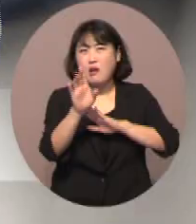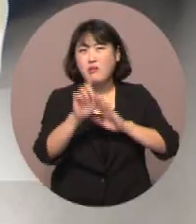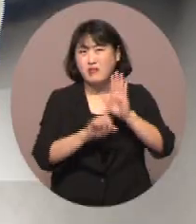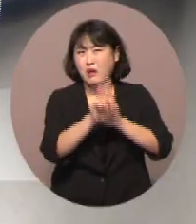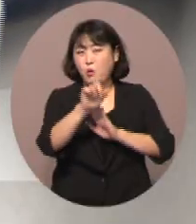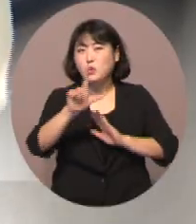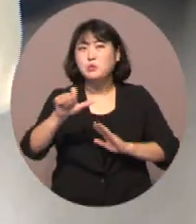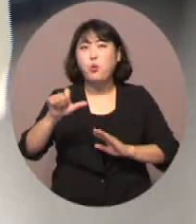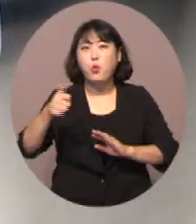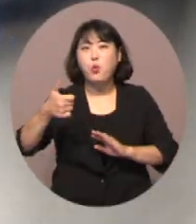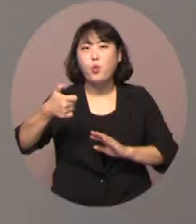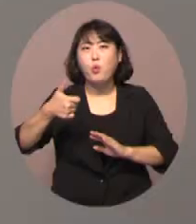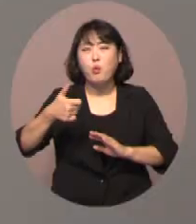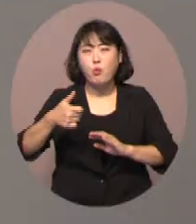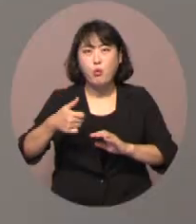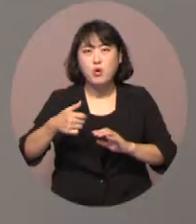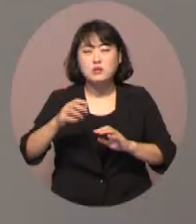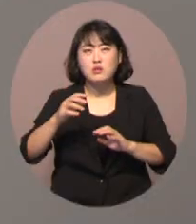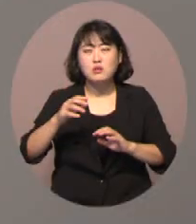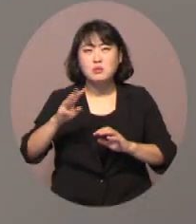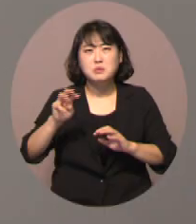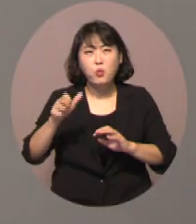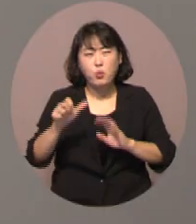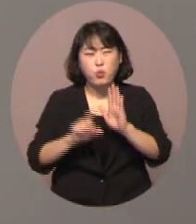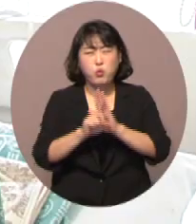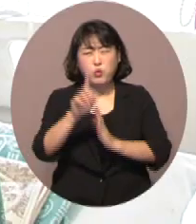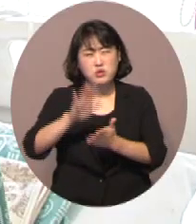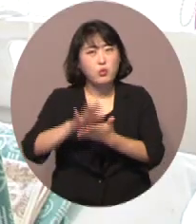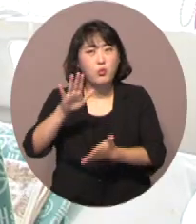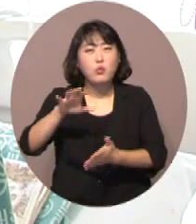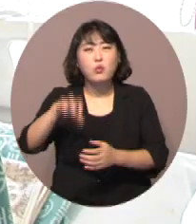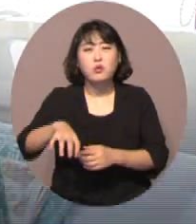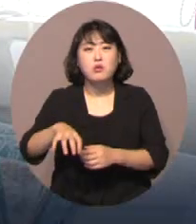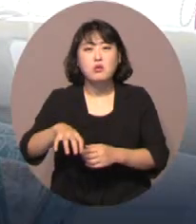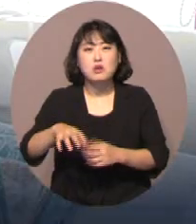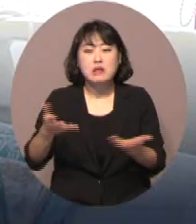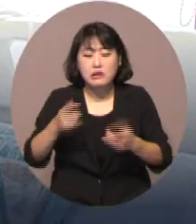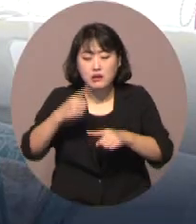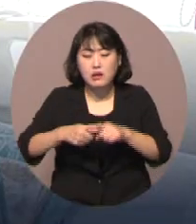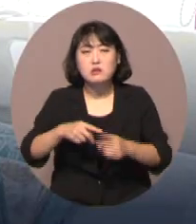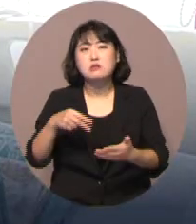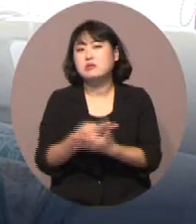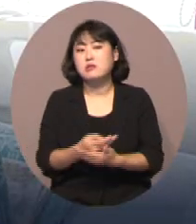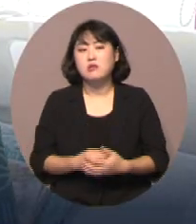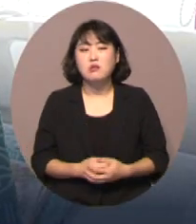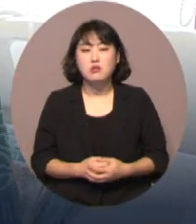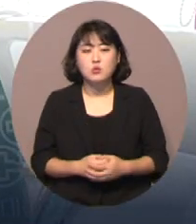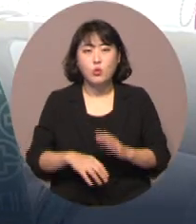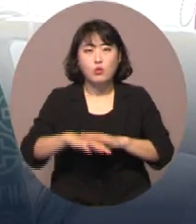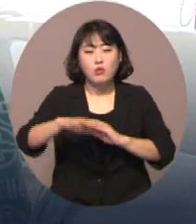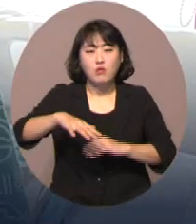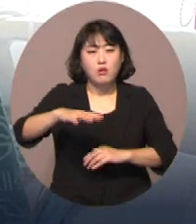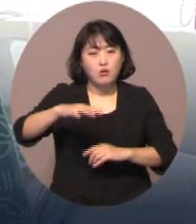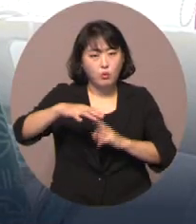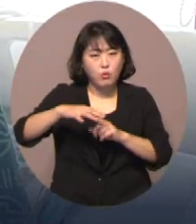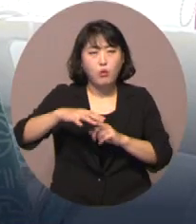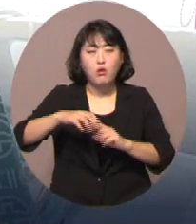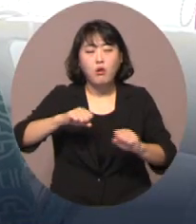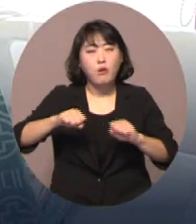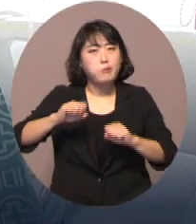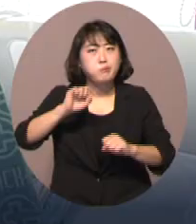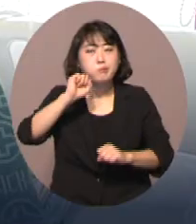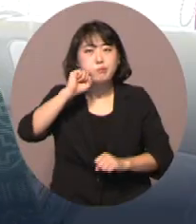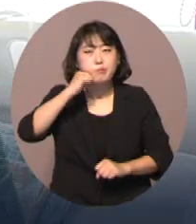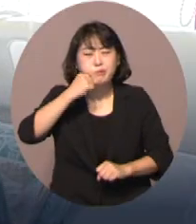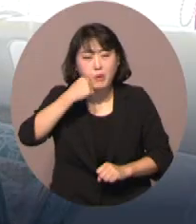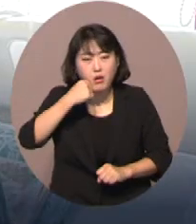일하다가 혈액순환이 되지 않아 쓰러진 겁니다. 손이 떨리고 이게 좀 잘 안 움직여지더라고.